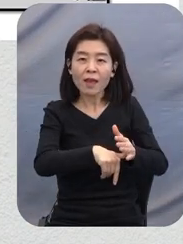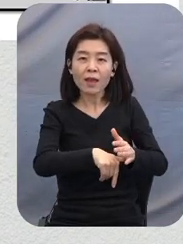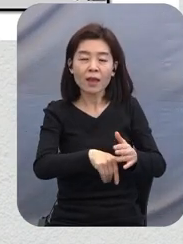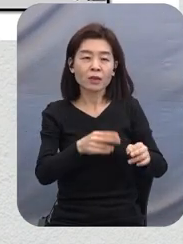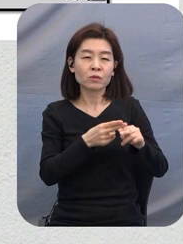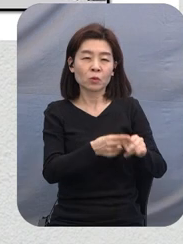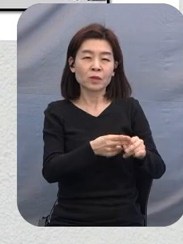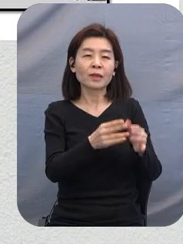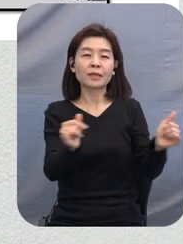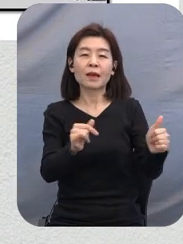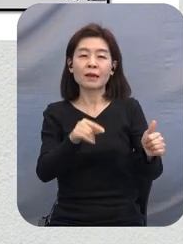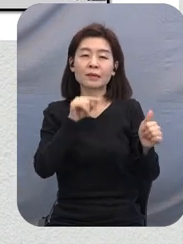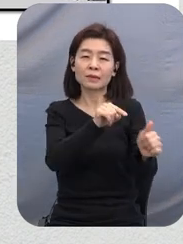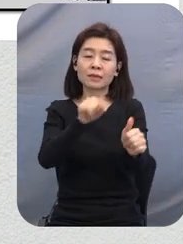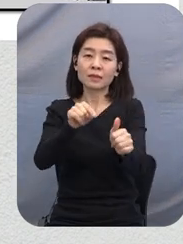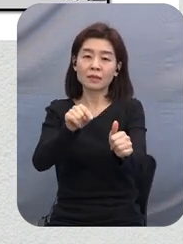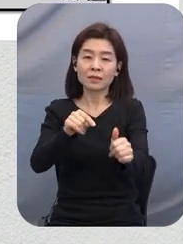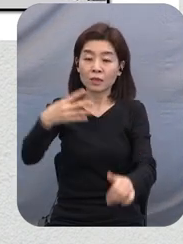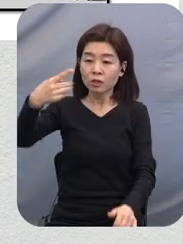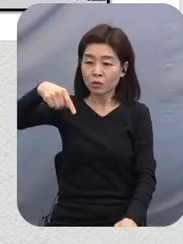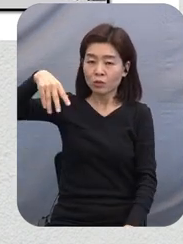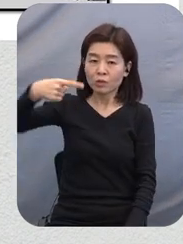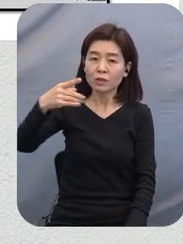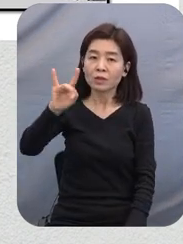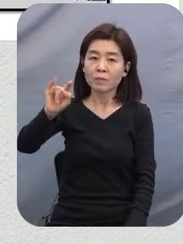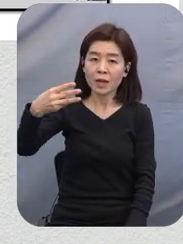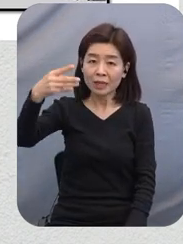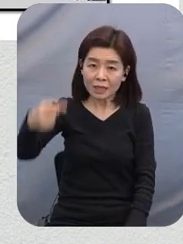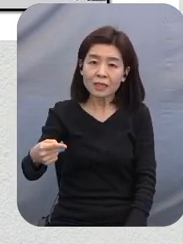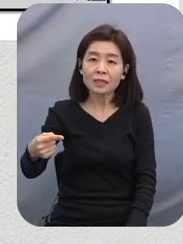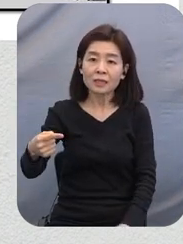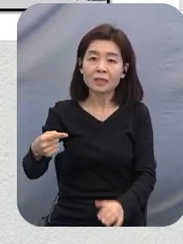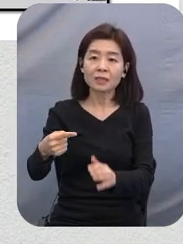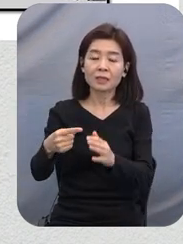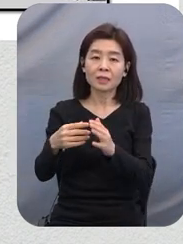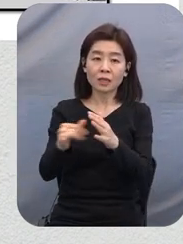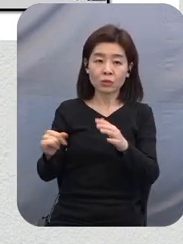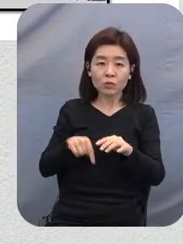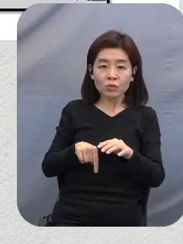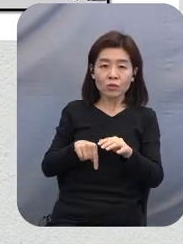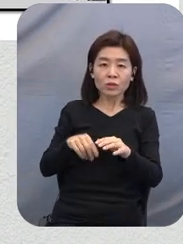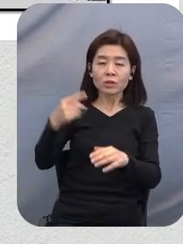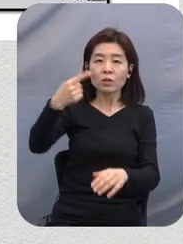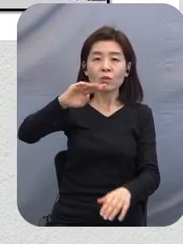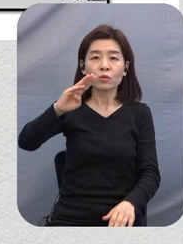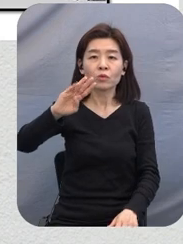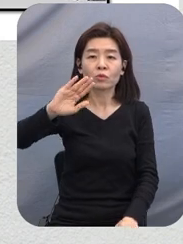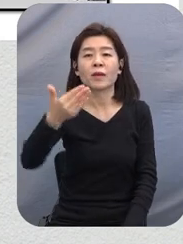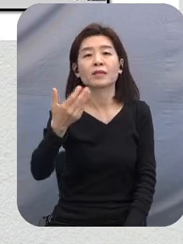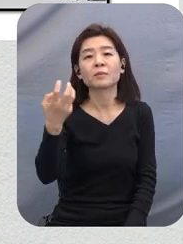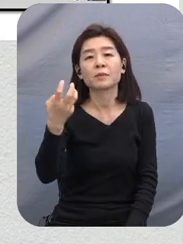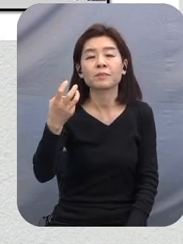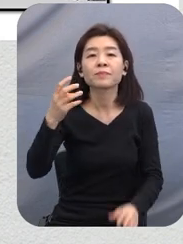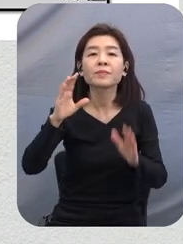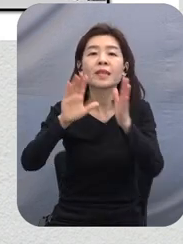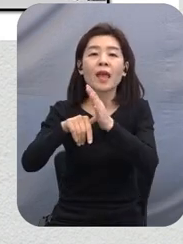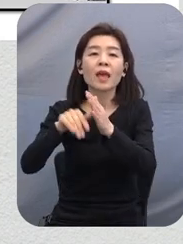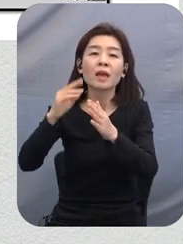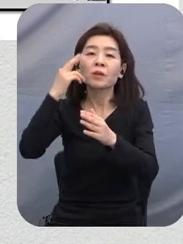근데 루즈벨트와 한 집안인 사람이 1930년대에 미국의 대통령이 됩니다. 그 사람이 누구냐면